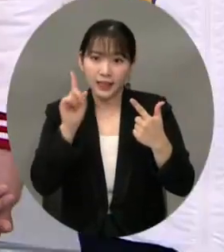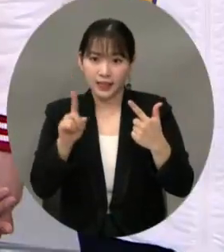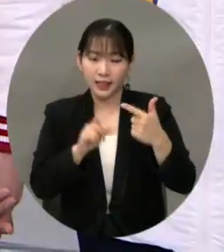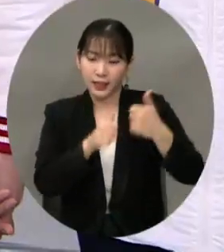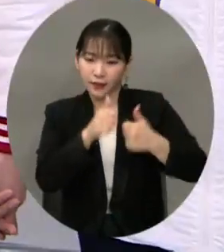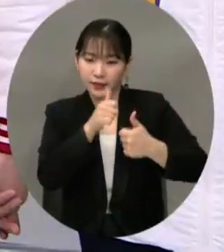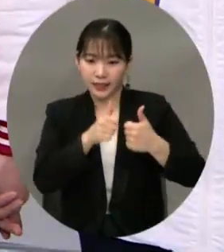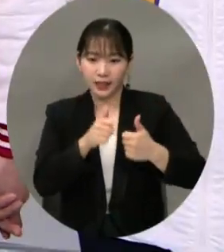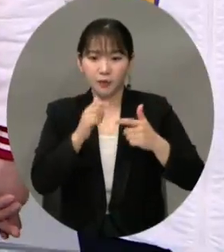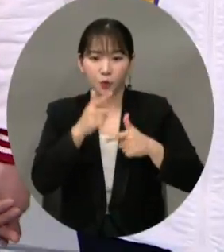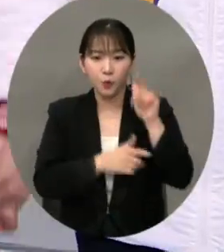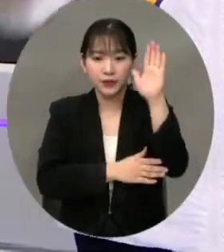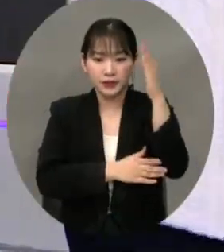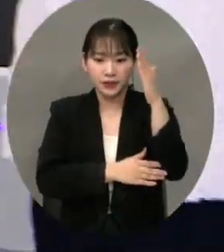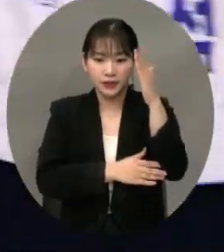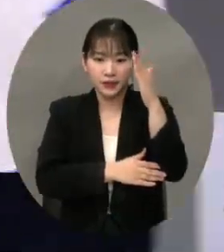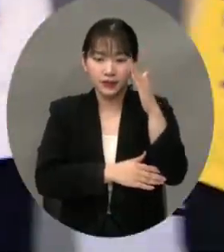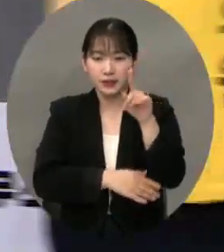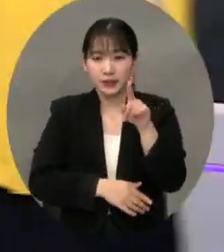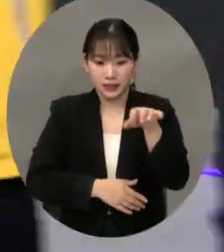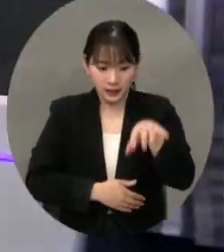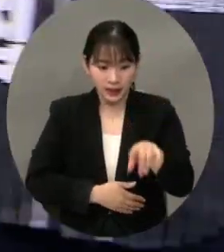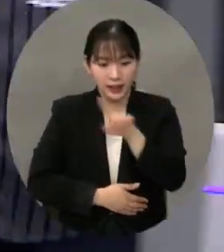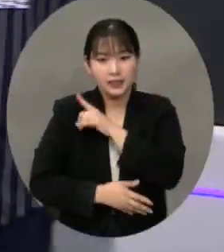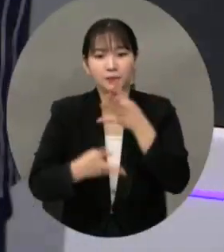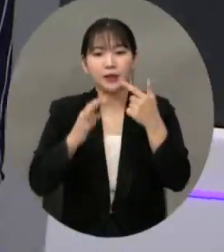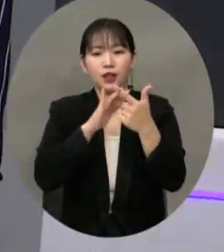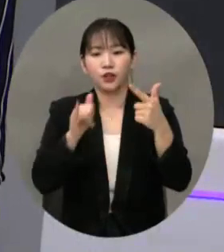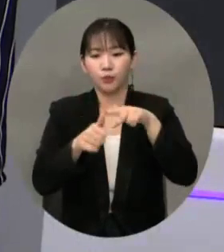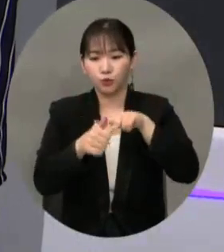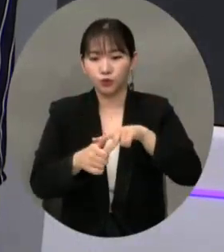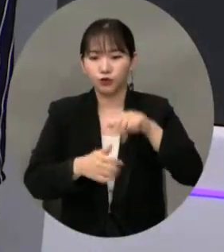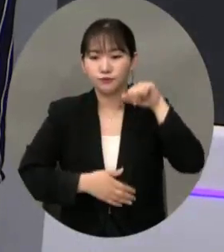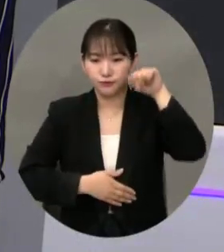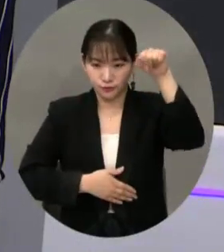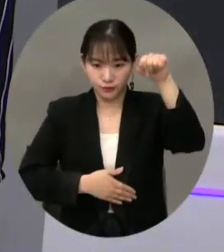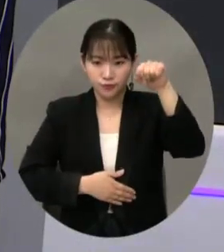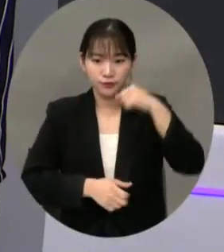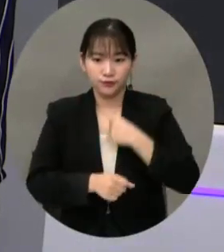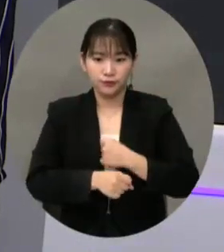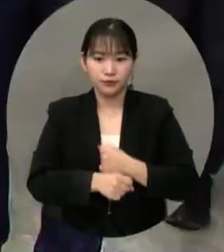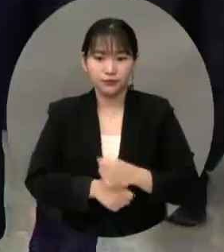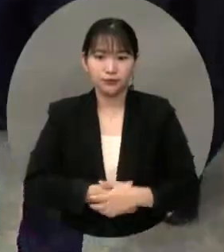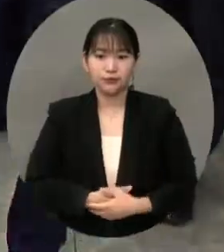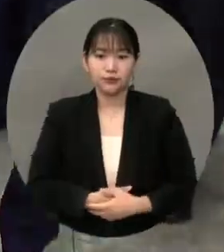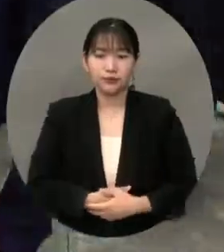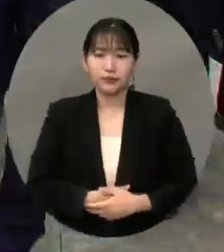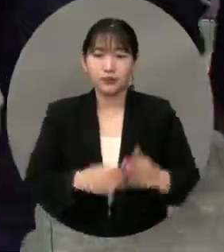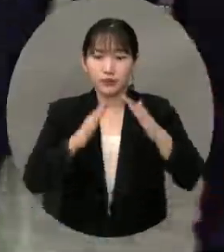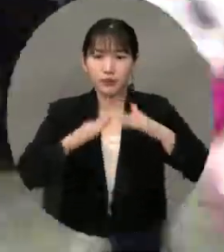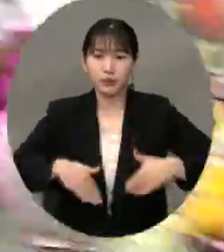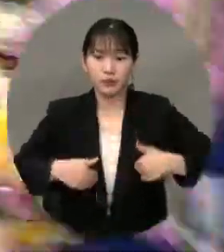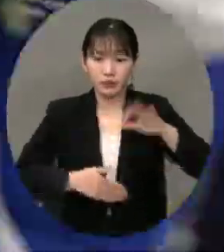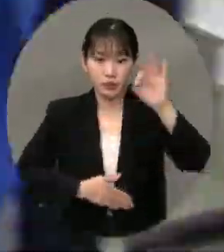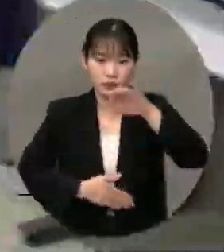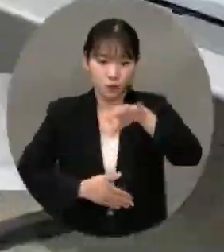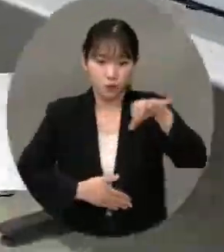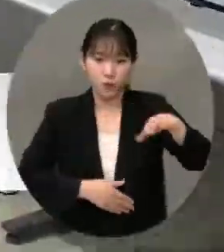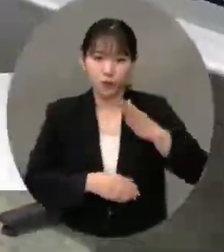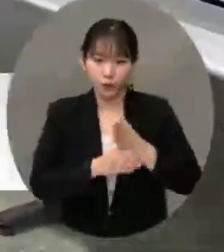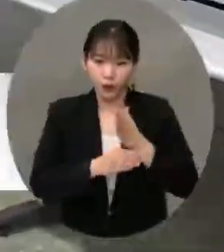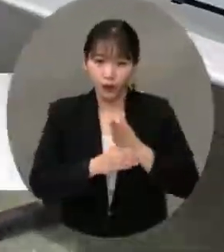가운데 목포시에서는 가장 많은 6명의 후보가 도전장을 내밀었습니다. 전남 10개